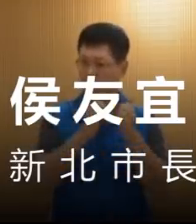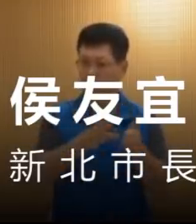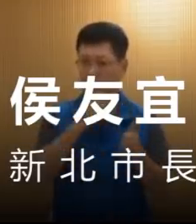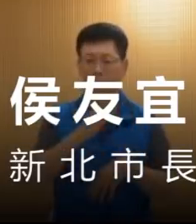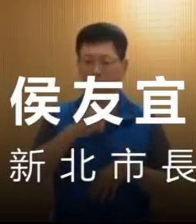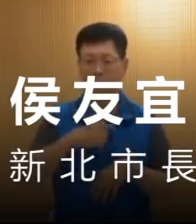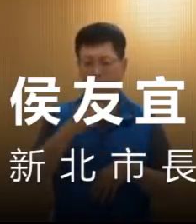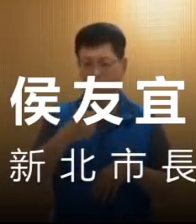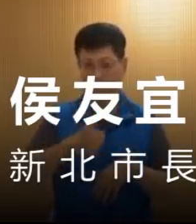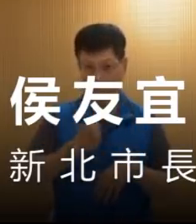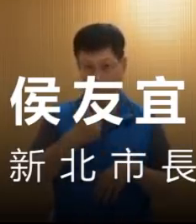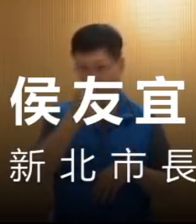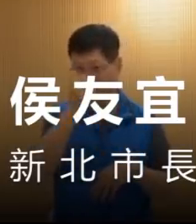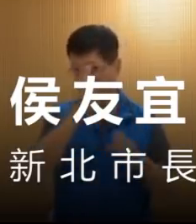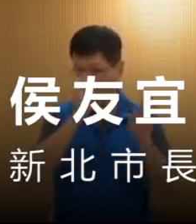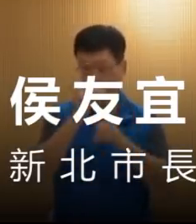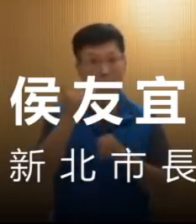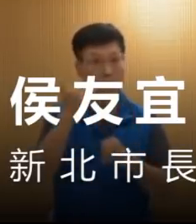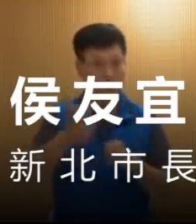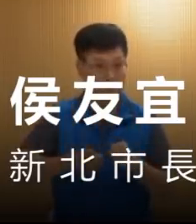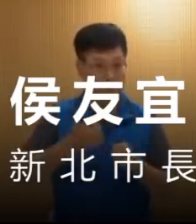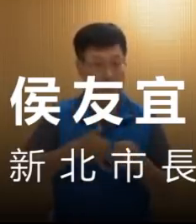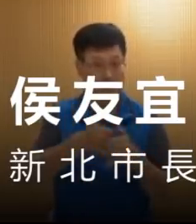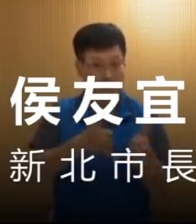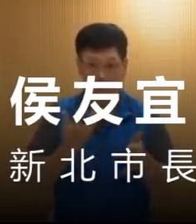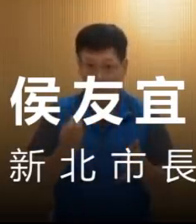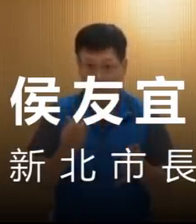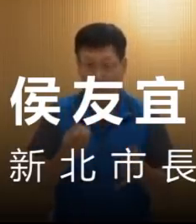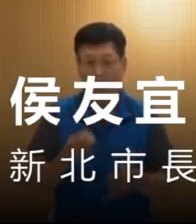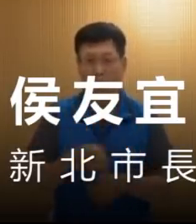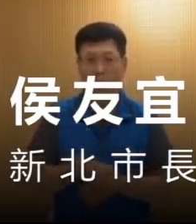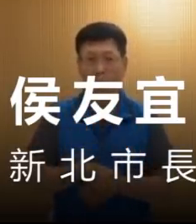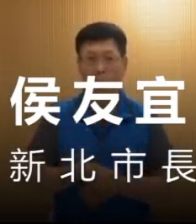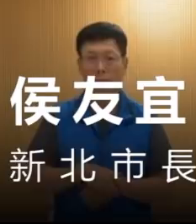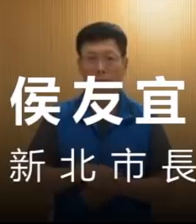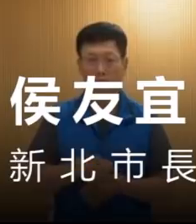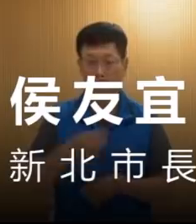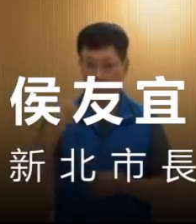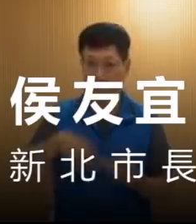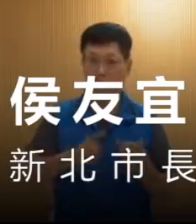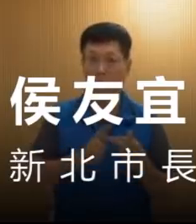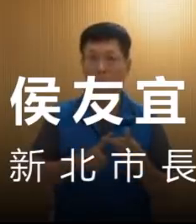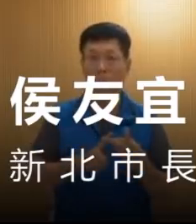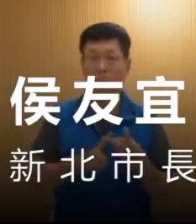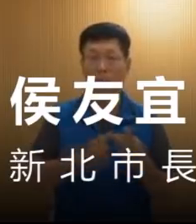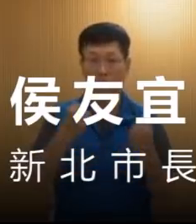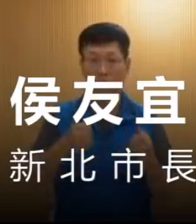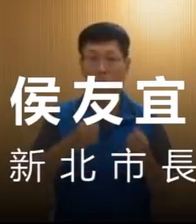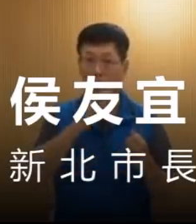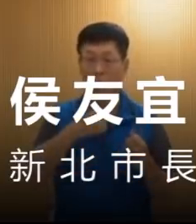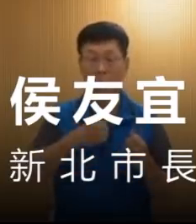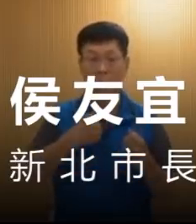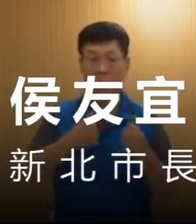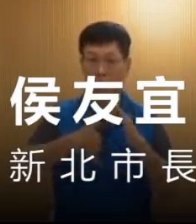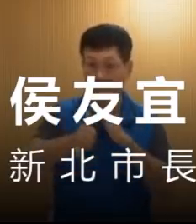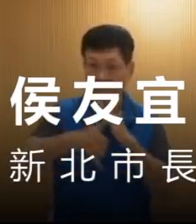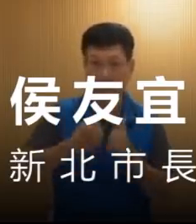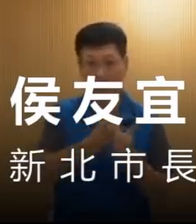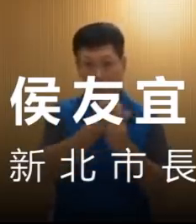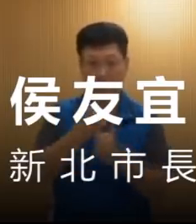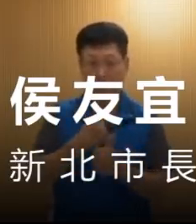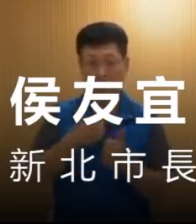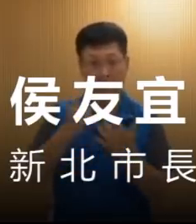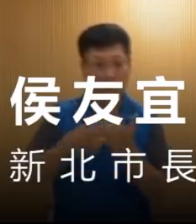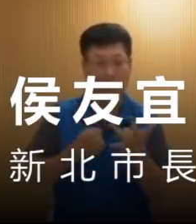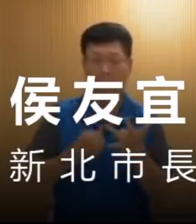管控，如果没有保持适当的社交距离以及在所有的容留人士的管控，